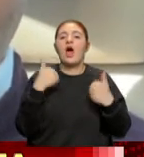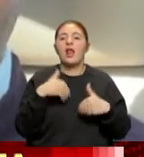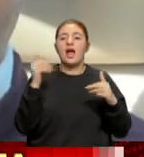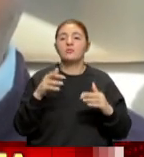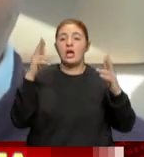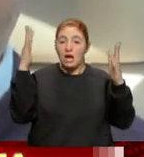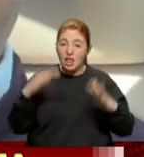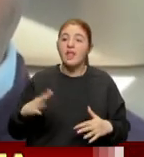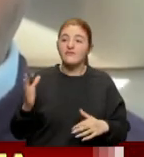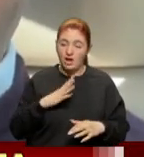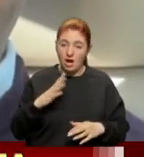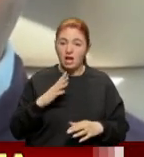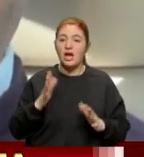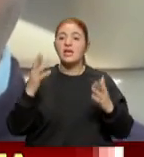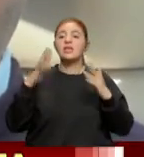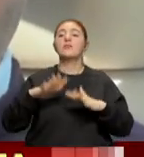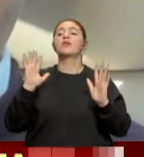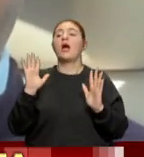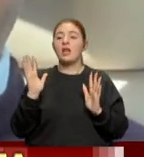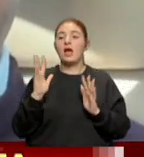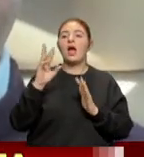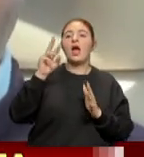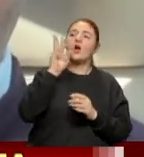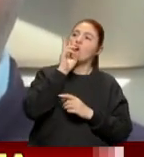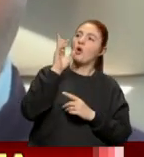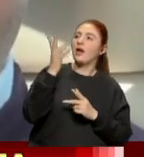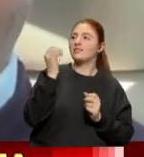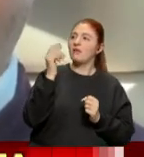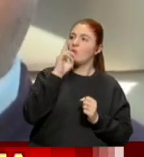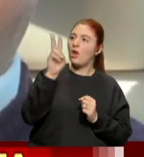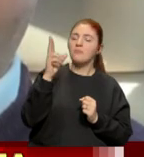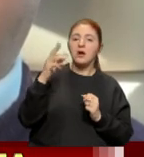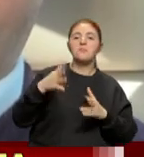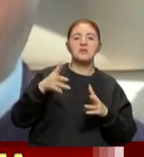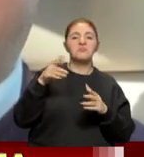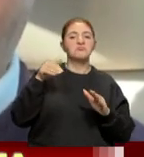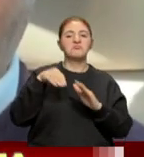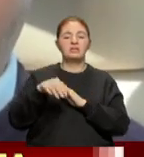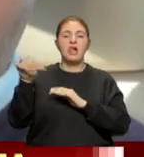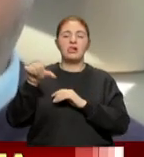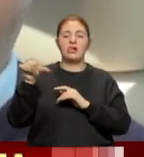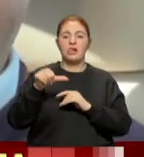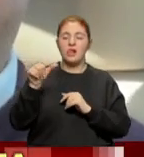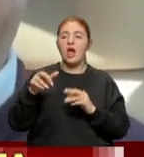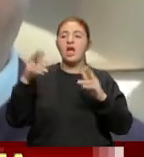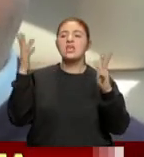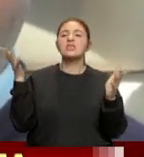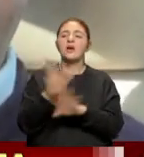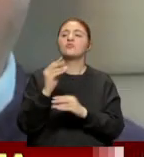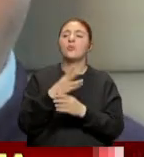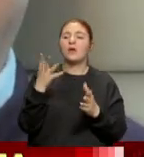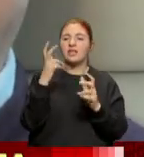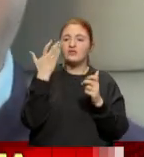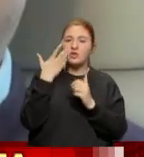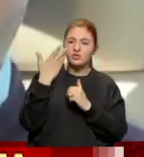gelmiş. Yıkılanlar var, yıkılmadığı halde ayakta gibi görünenler var fakat binalar kullanılmaz halde. Yıkım çok büyük. Yani